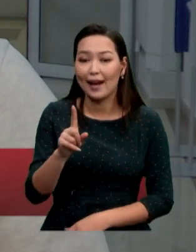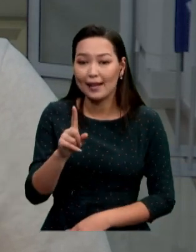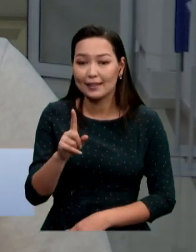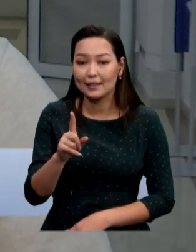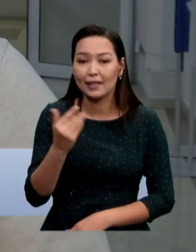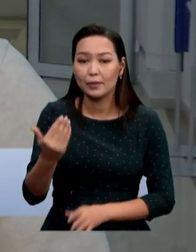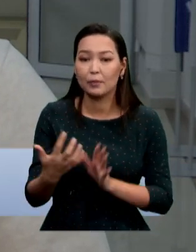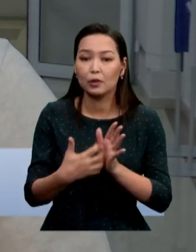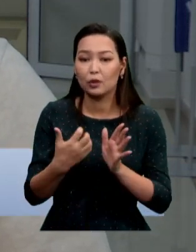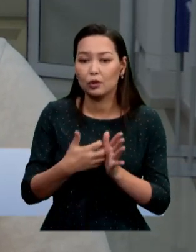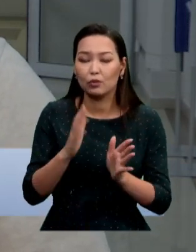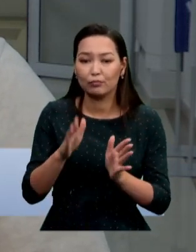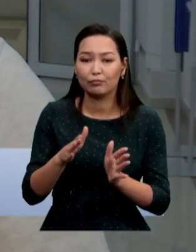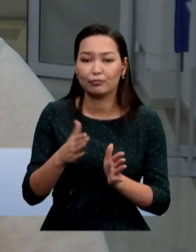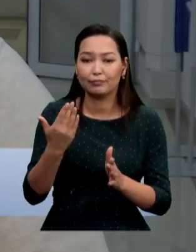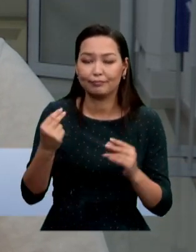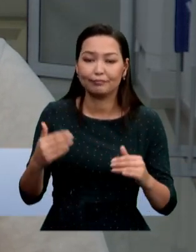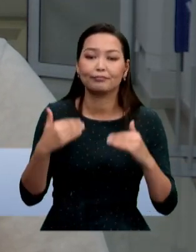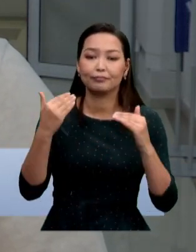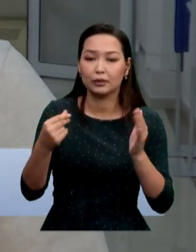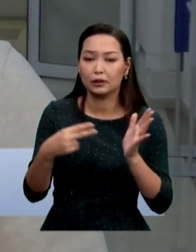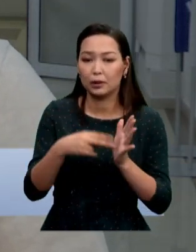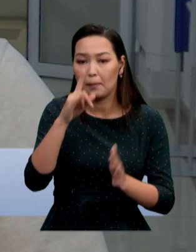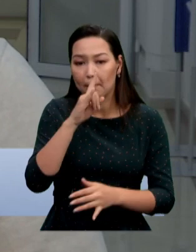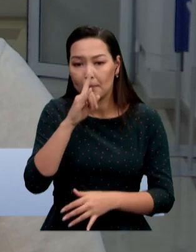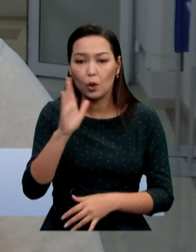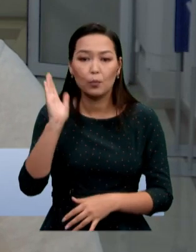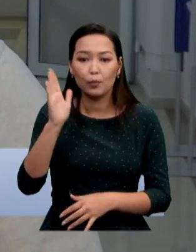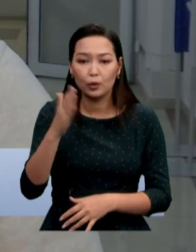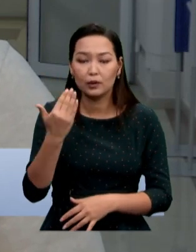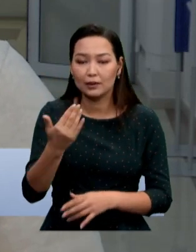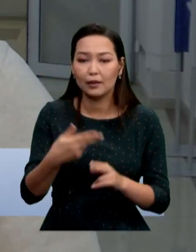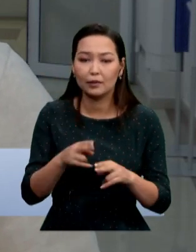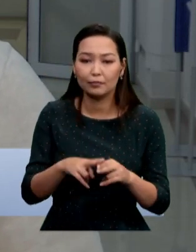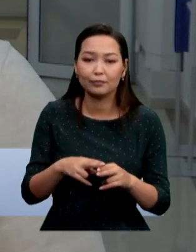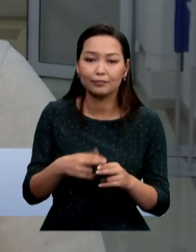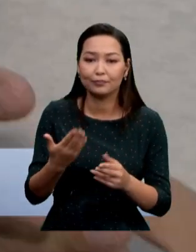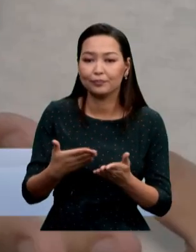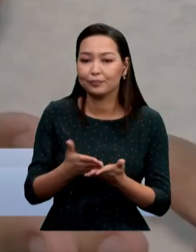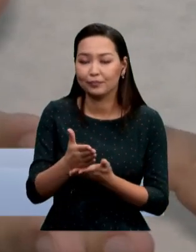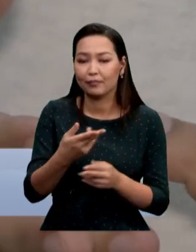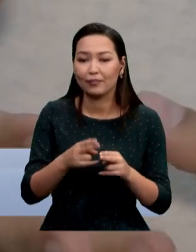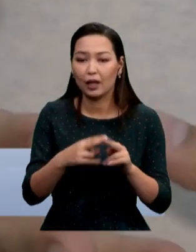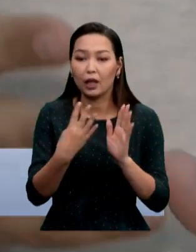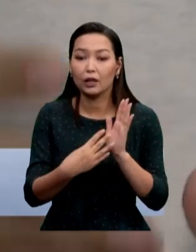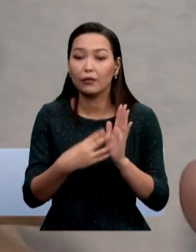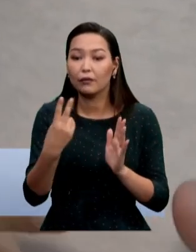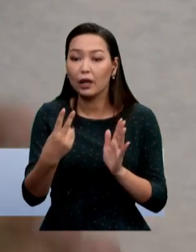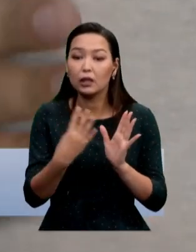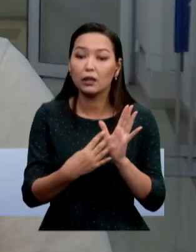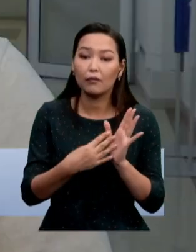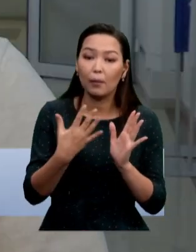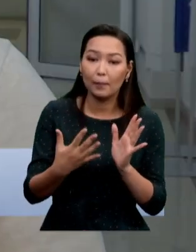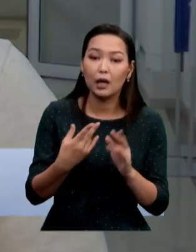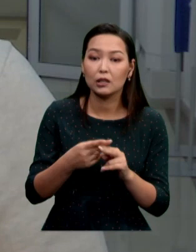его дефицит приведет к повышению цен на бензин, потому что будущий рост спроса будет ориентирован на 92-й бензин. 95-й, вероятнее